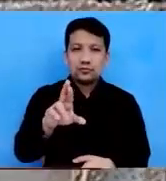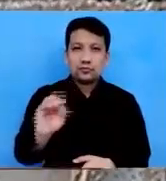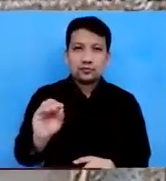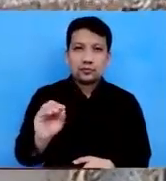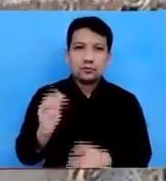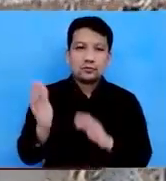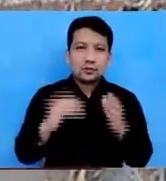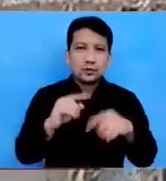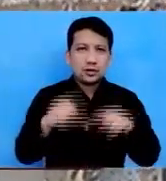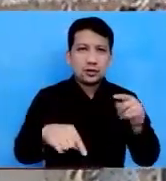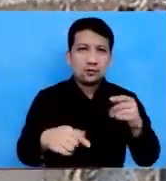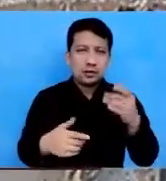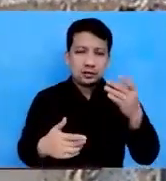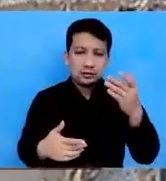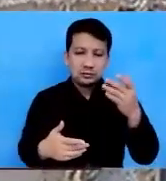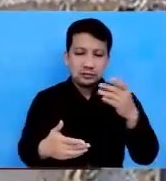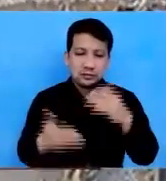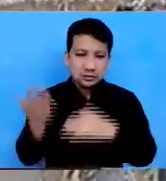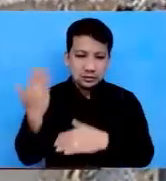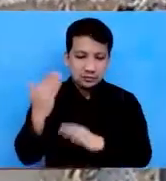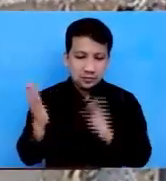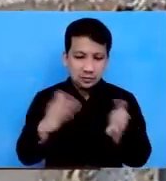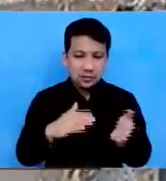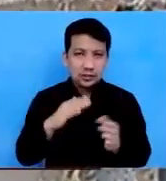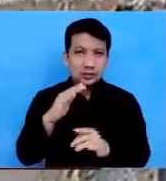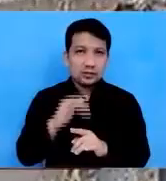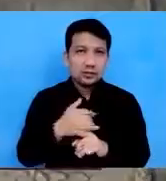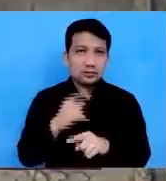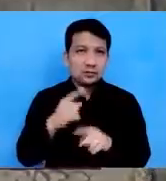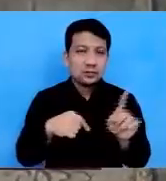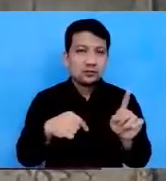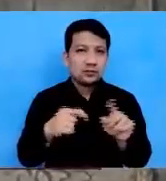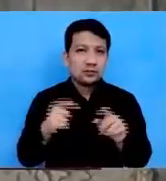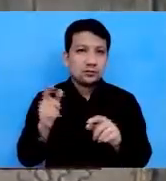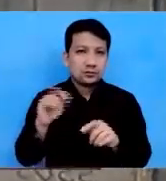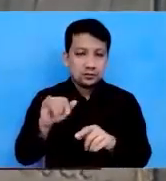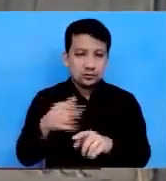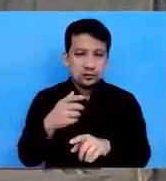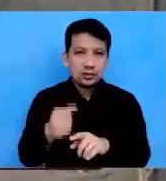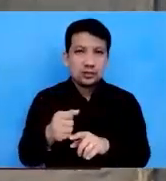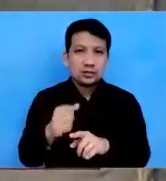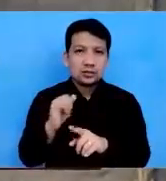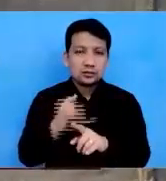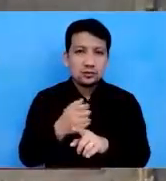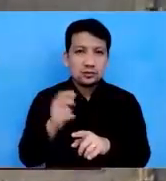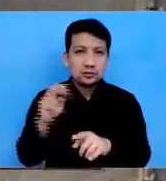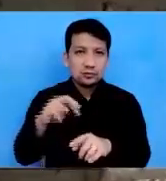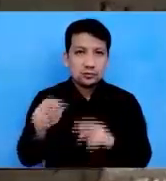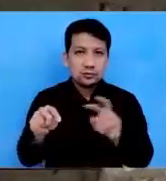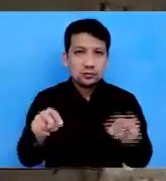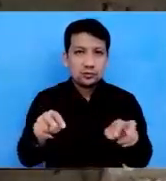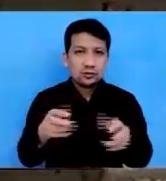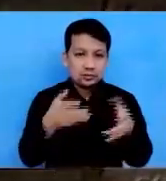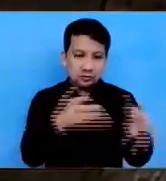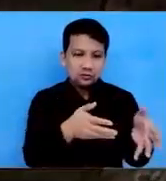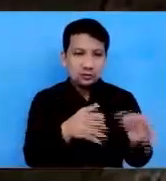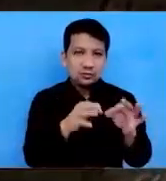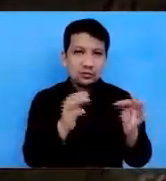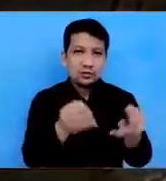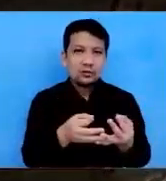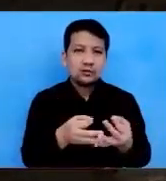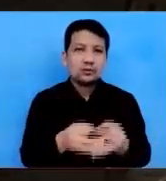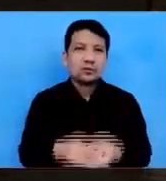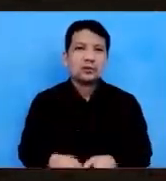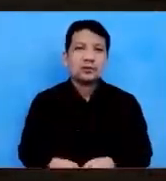ibang karamdaman noong pang January 2022 na tila inabandono na raw ng kanilang mga kamag-anak. Bahagi rin ang 10 inilibing